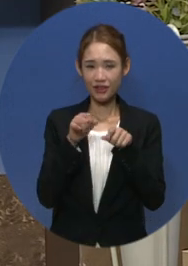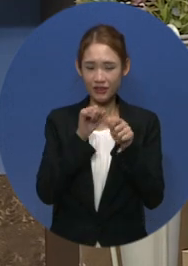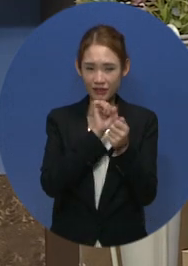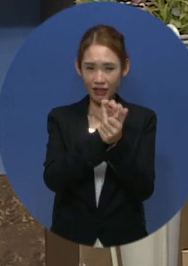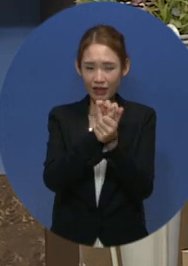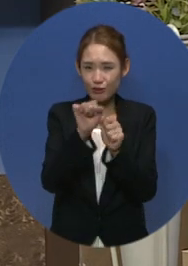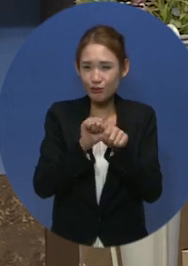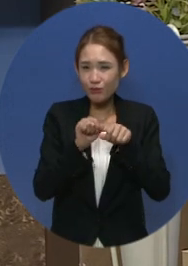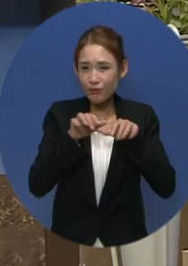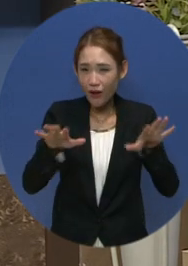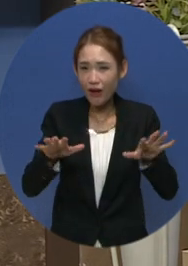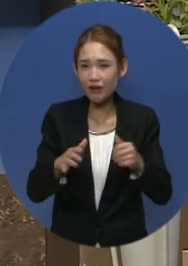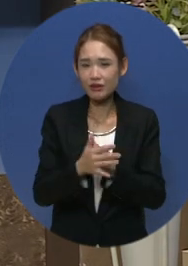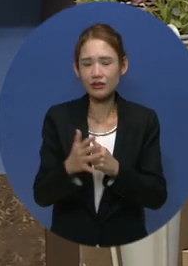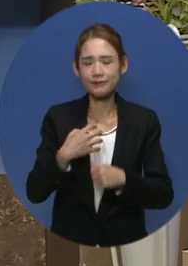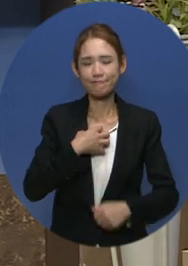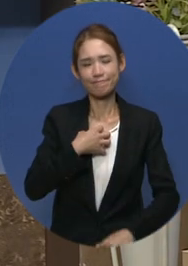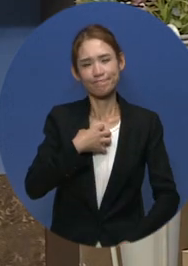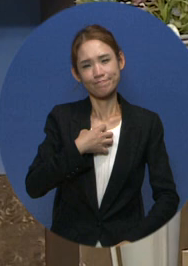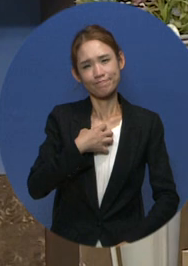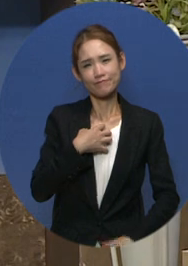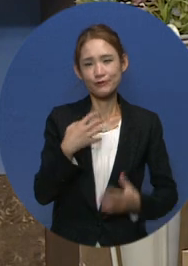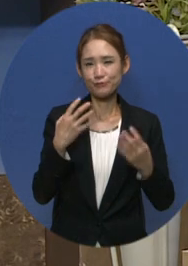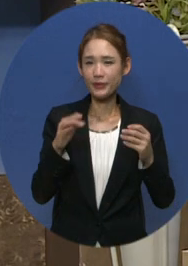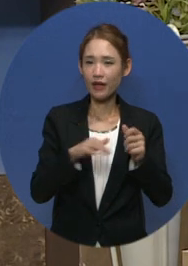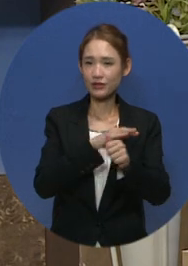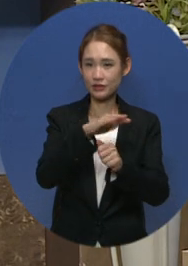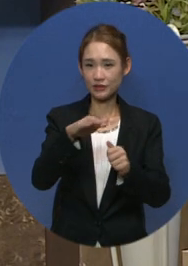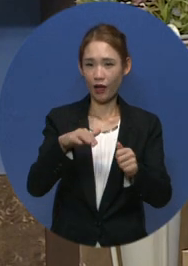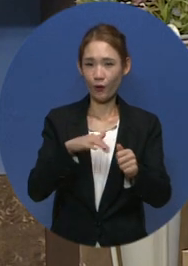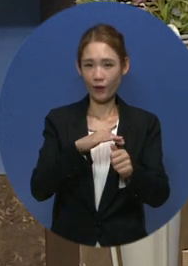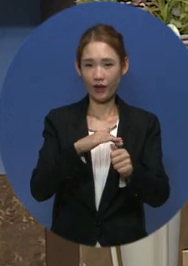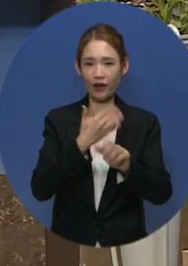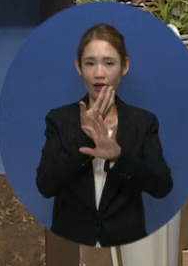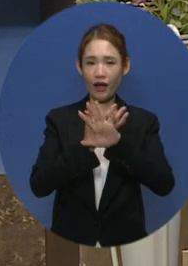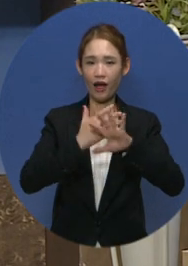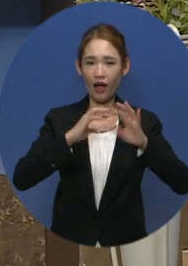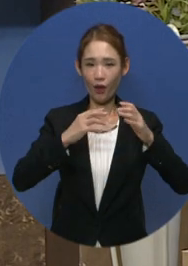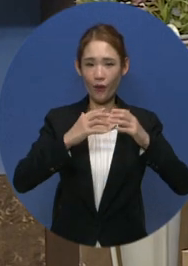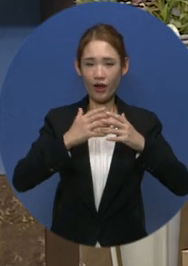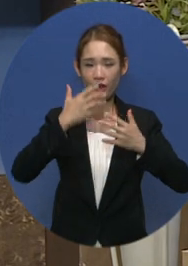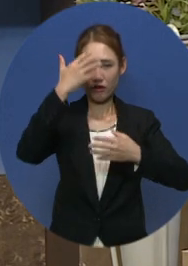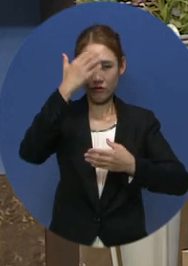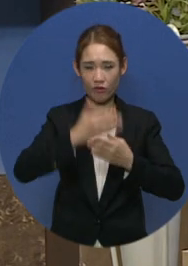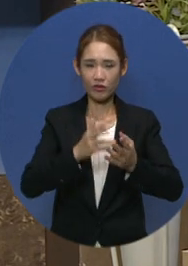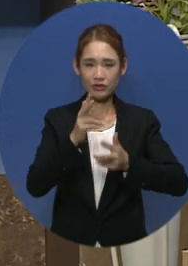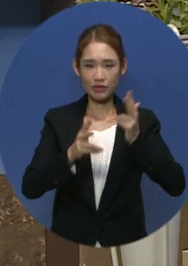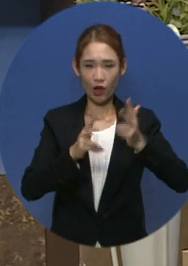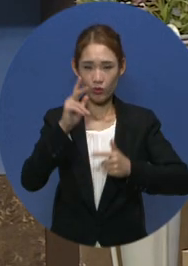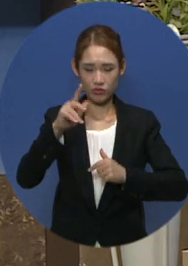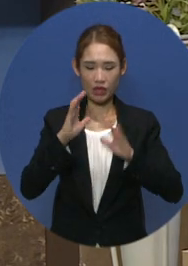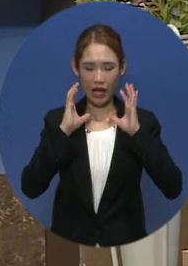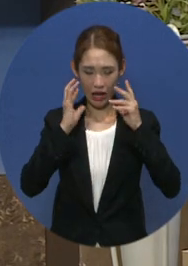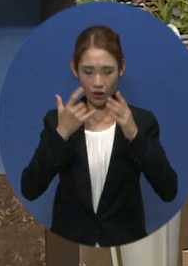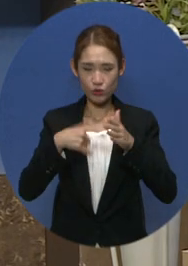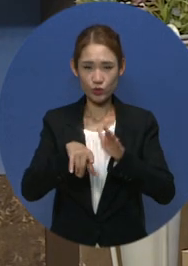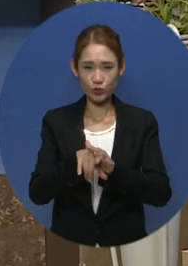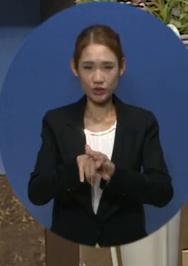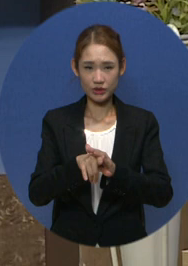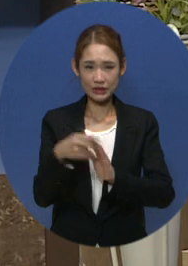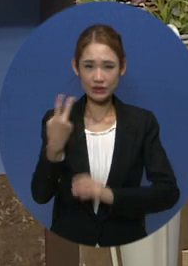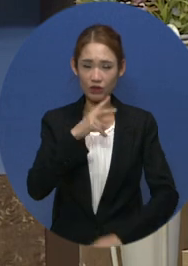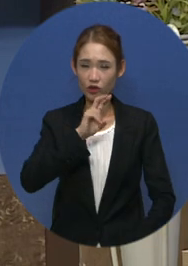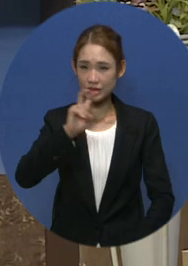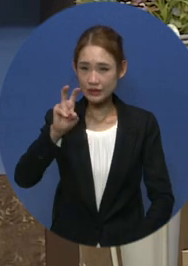좀 많은 분들이 염려도 하고 있고 네. 이런 상황인데 네. 이 해외 결연 사업장에 있는 아동들을 위해서 네. 또 2020